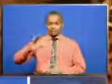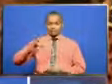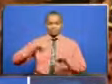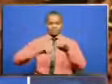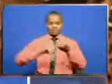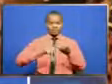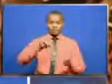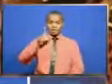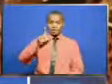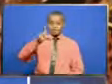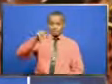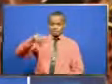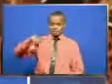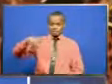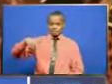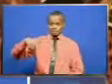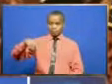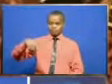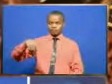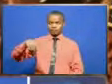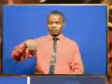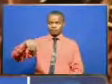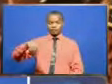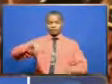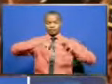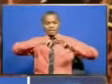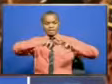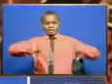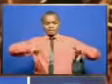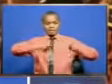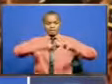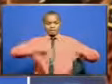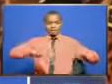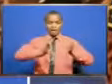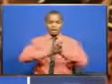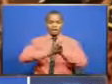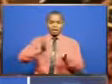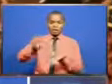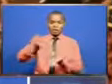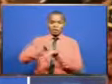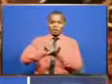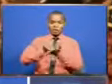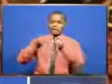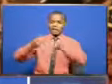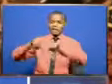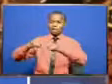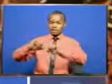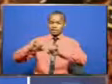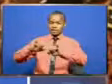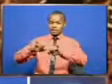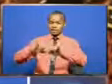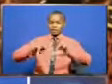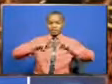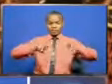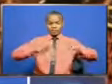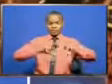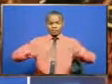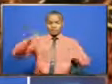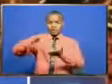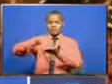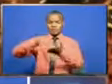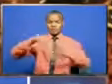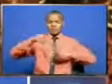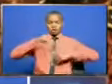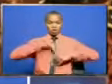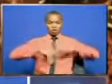Criminal Investigation fast track independent investigation on the already suspected cases of corruption